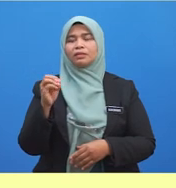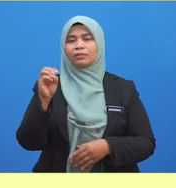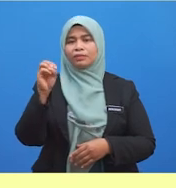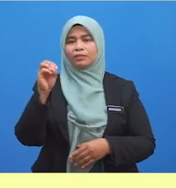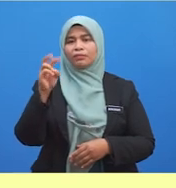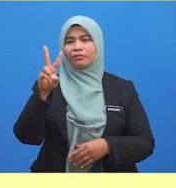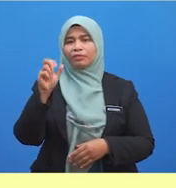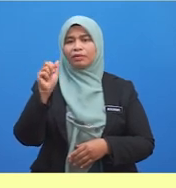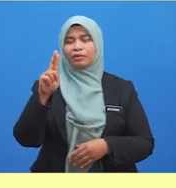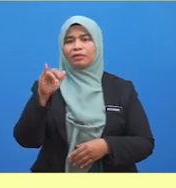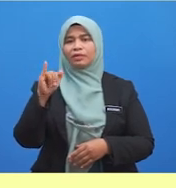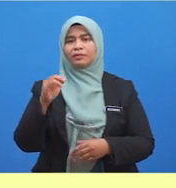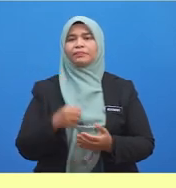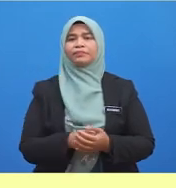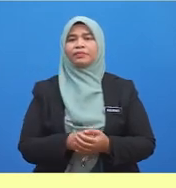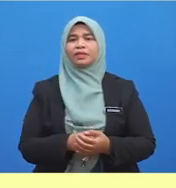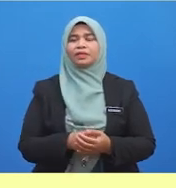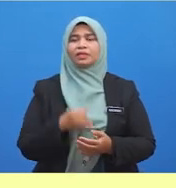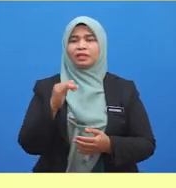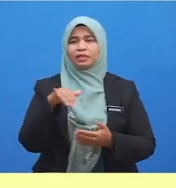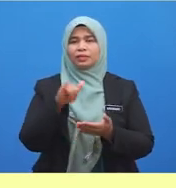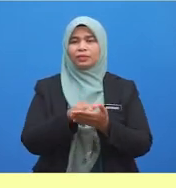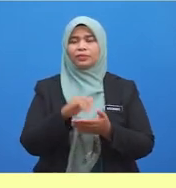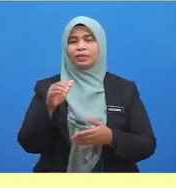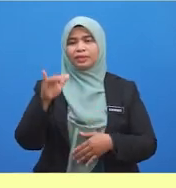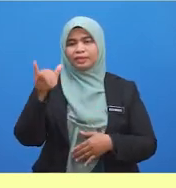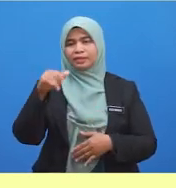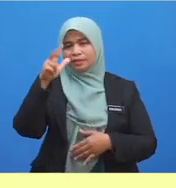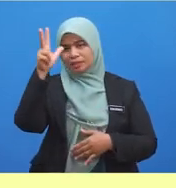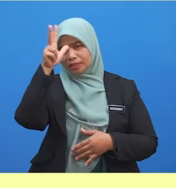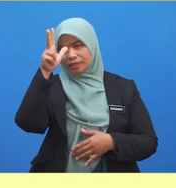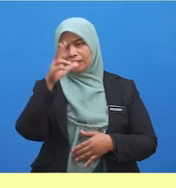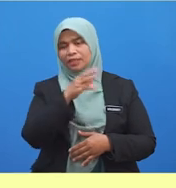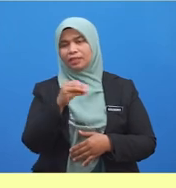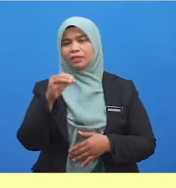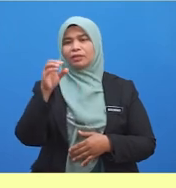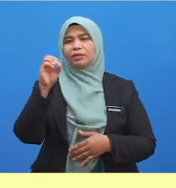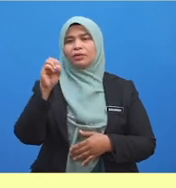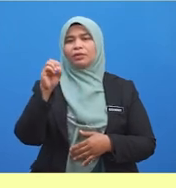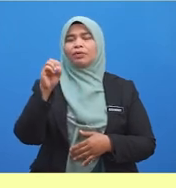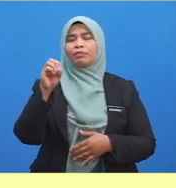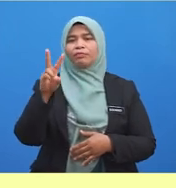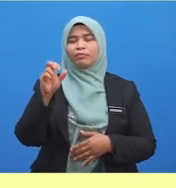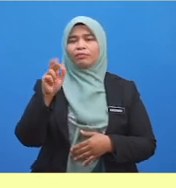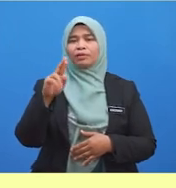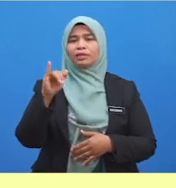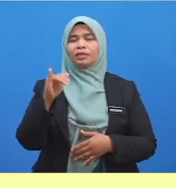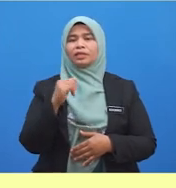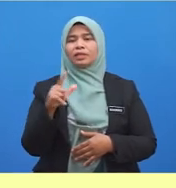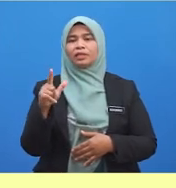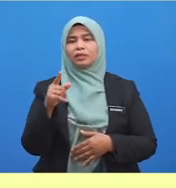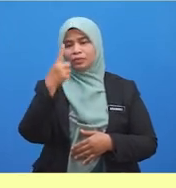organ pembiakan jantan dan ovari merupakan organ pembiakan betina.